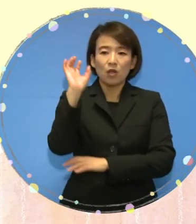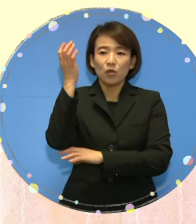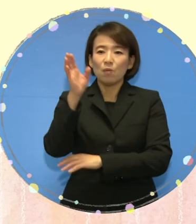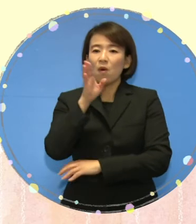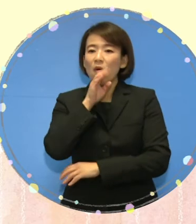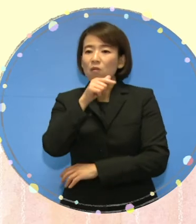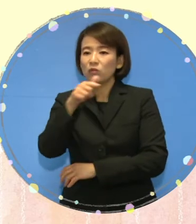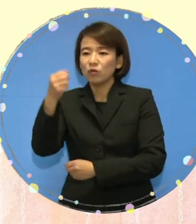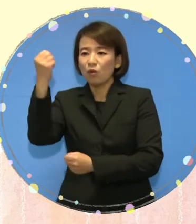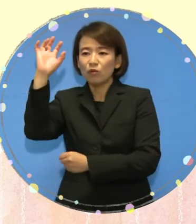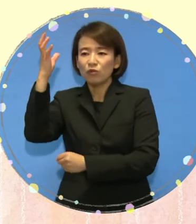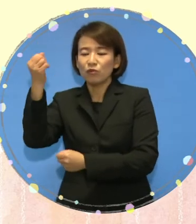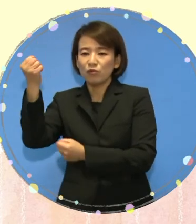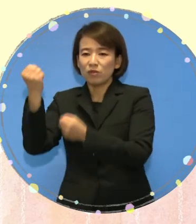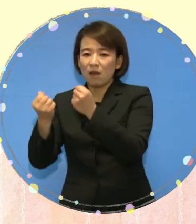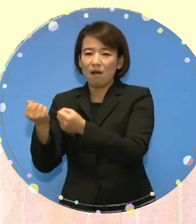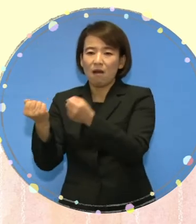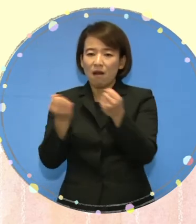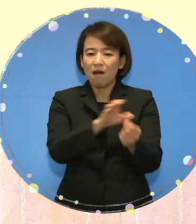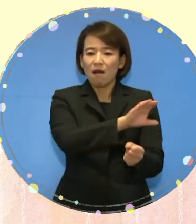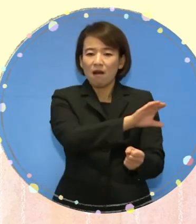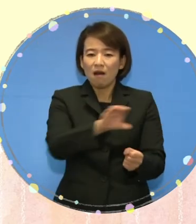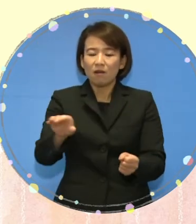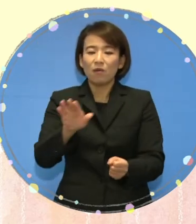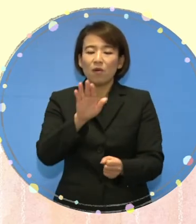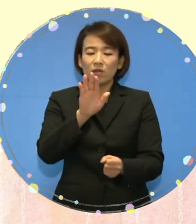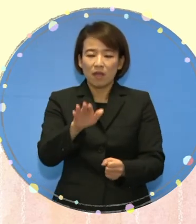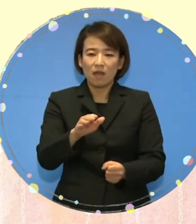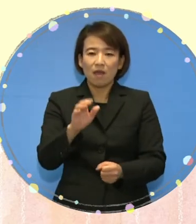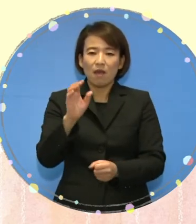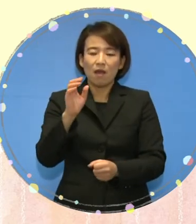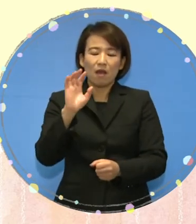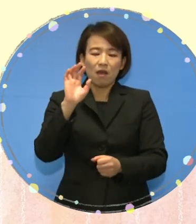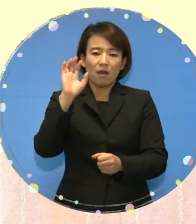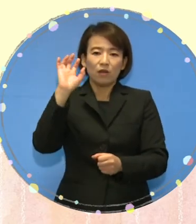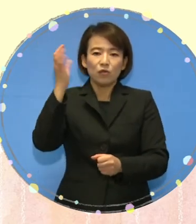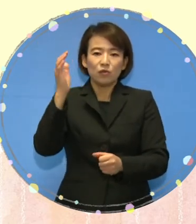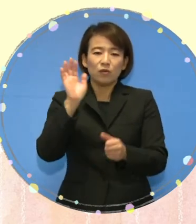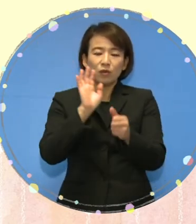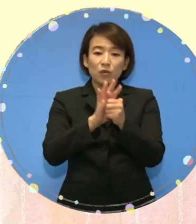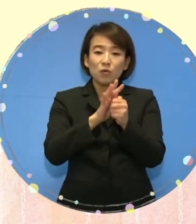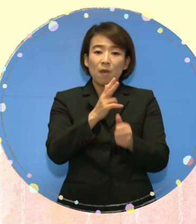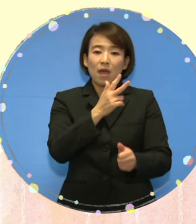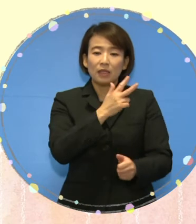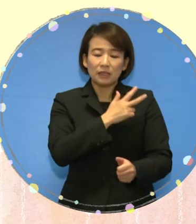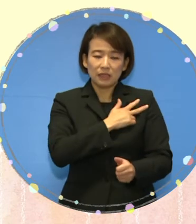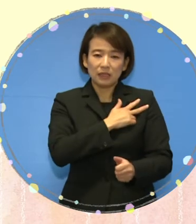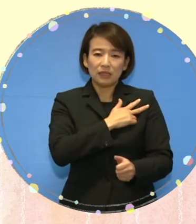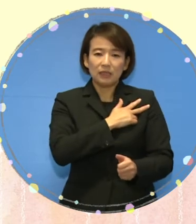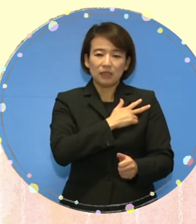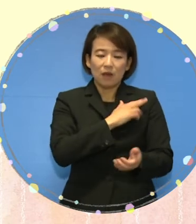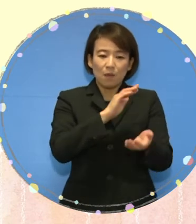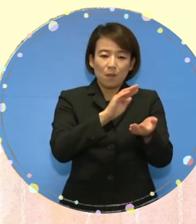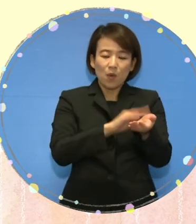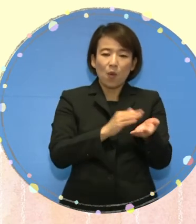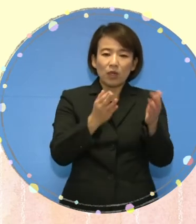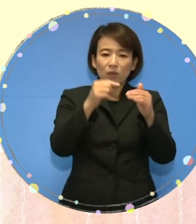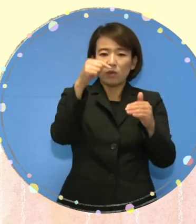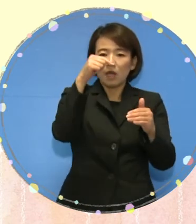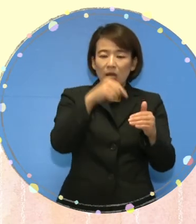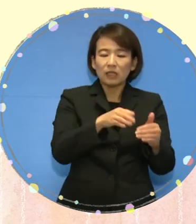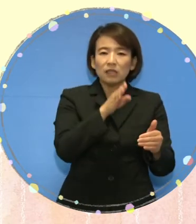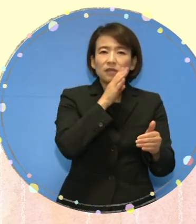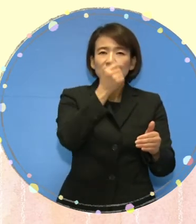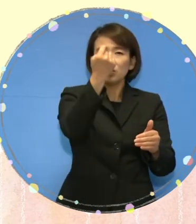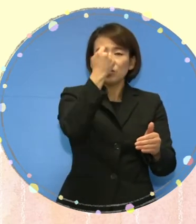救急車を配置して救急救命士を含む救急隊員が病院実習を受けると